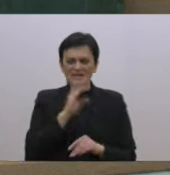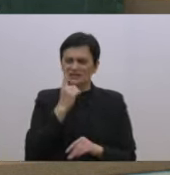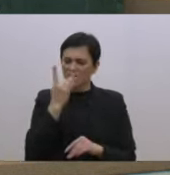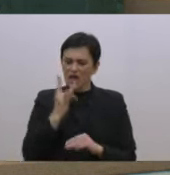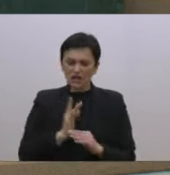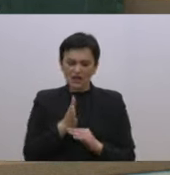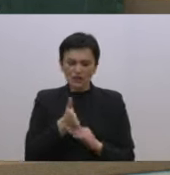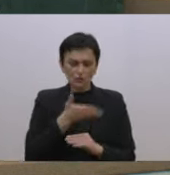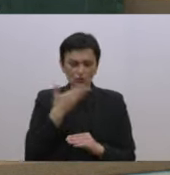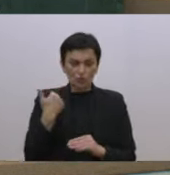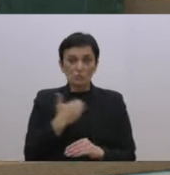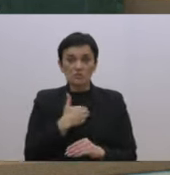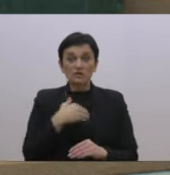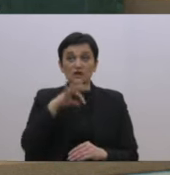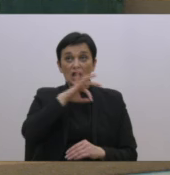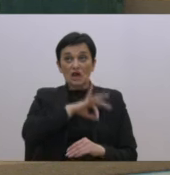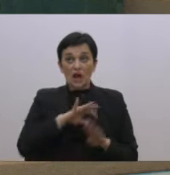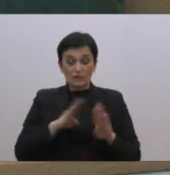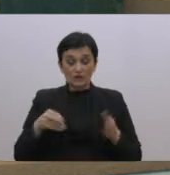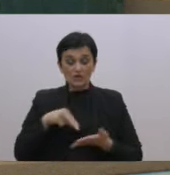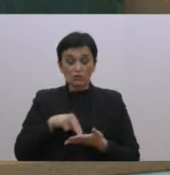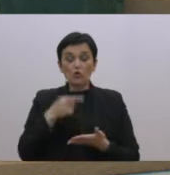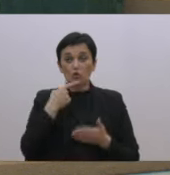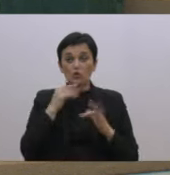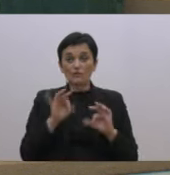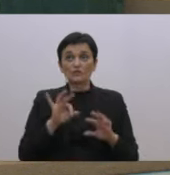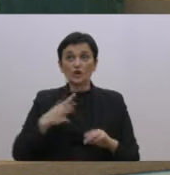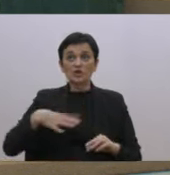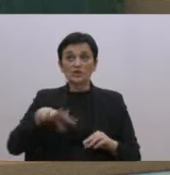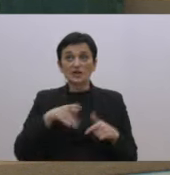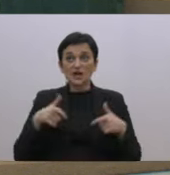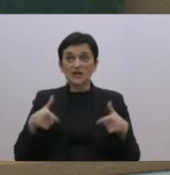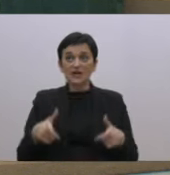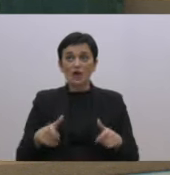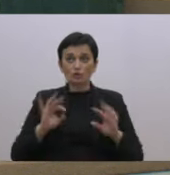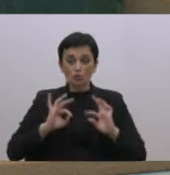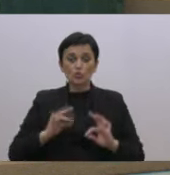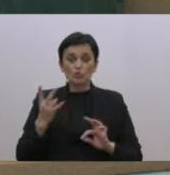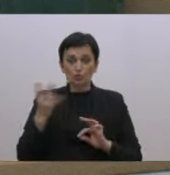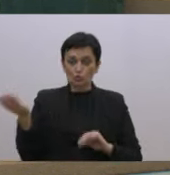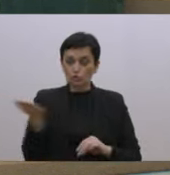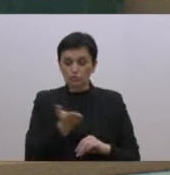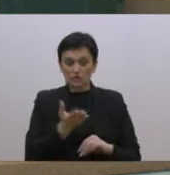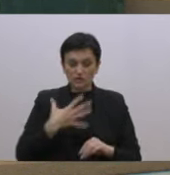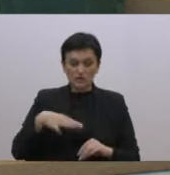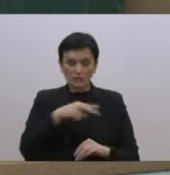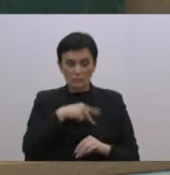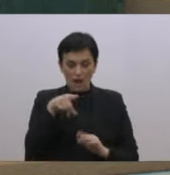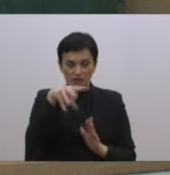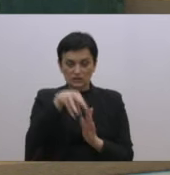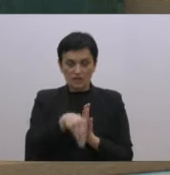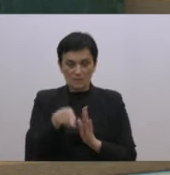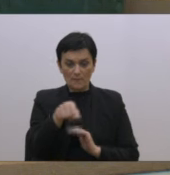და მე კიდე მინდა გამოვიყენო ეს ტრიბუნა და თქვა, რომ საქართველოს გენერალური პროკურორი უნდა მოვიდეს საქართველოს პარლამენტში